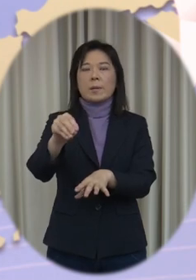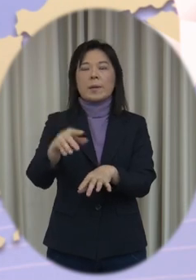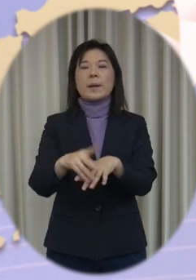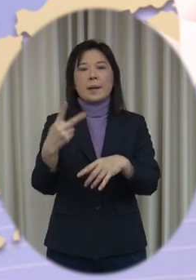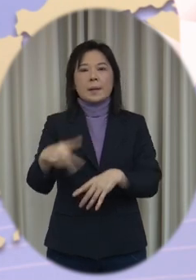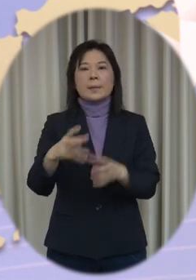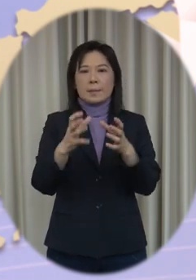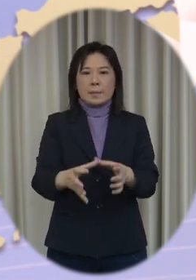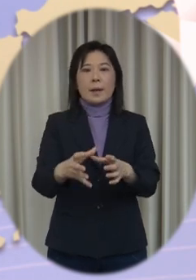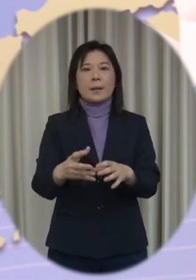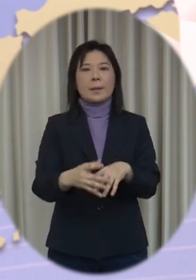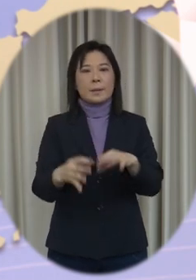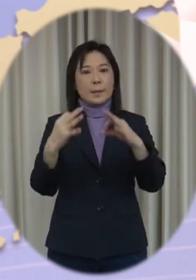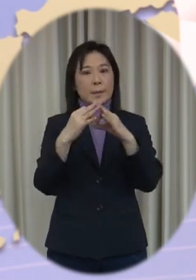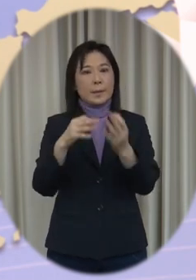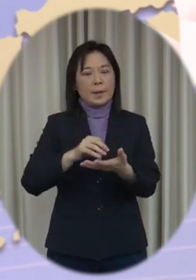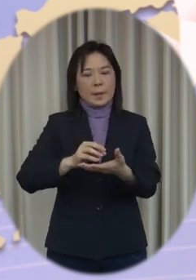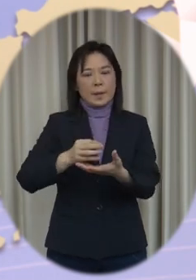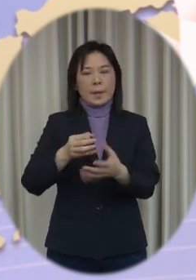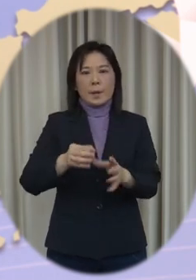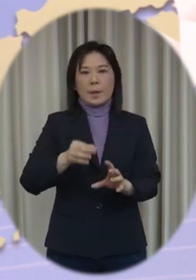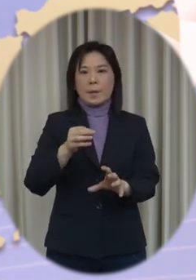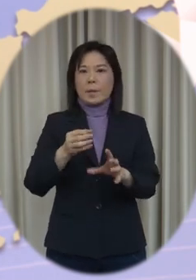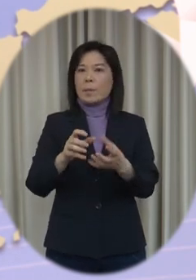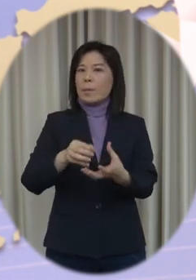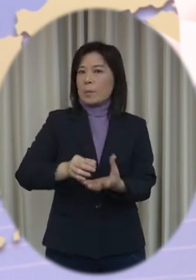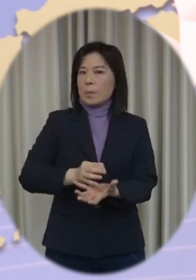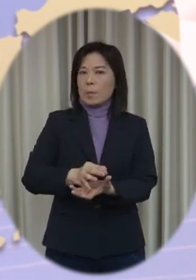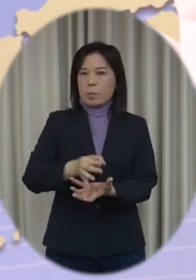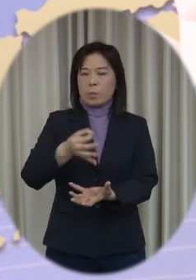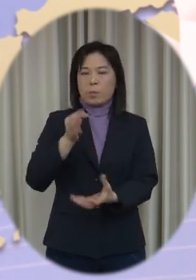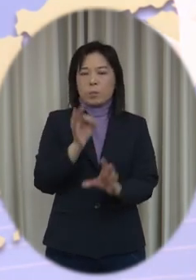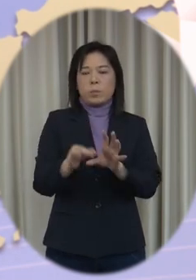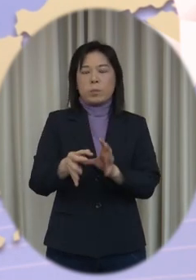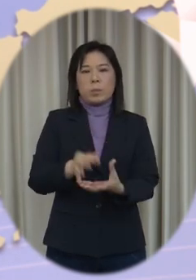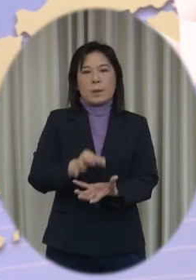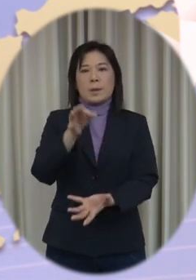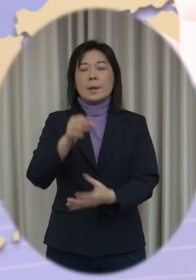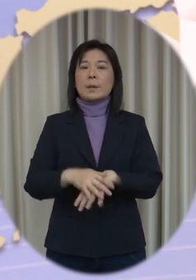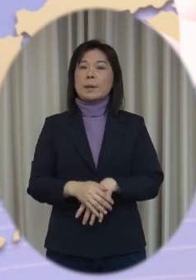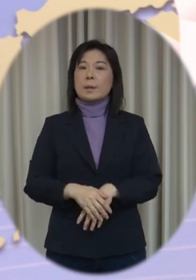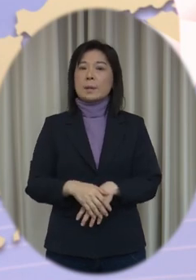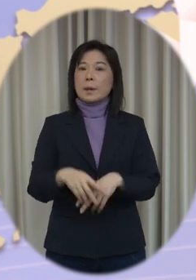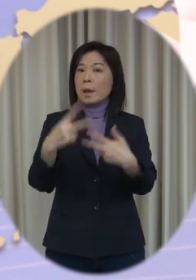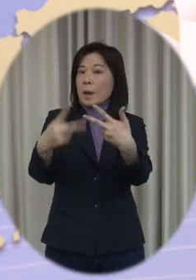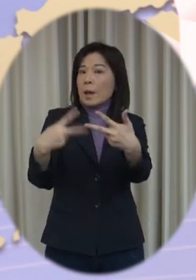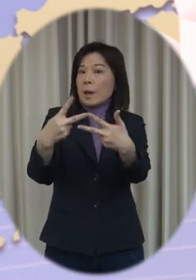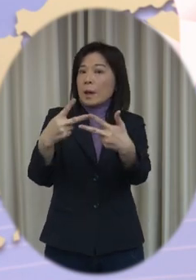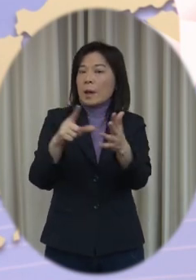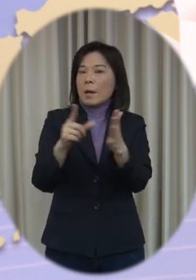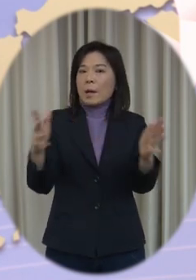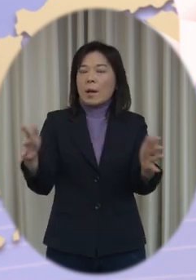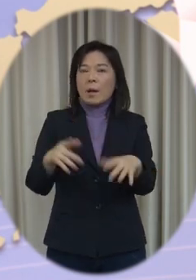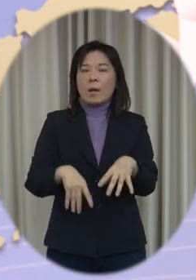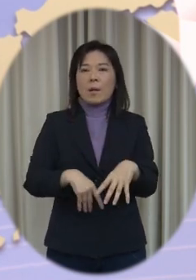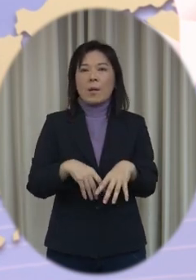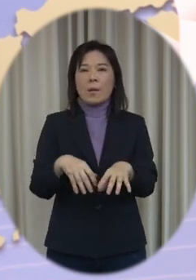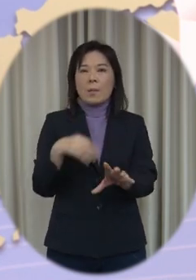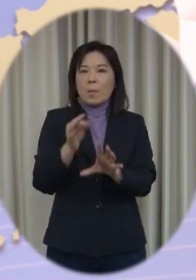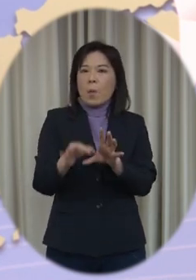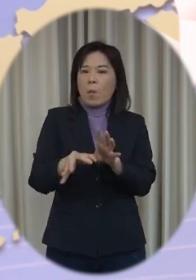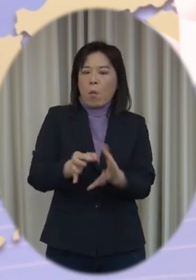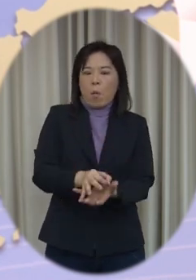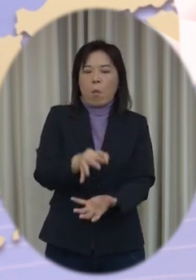那么，在至上周19日的2周内，捐款已经超